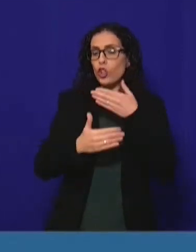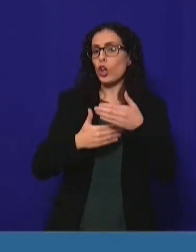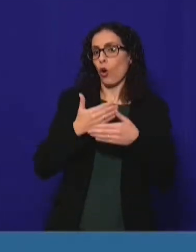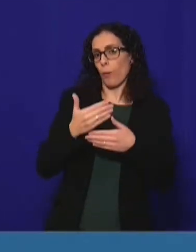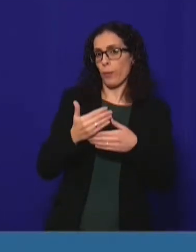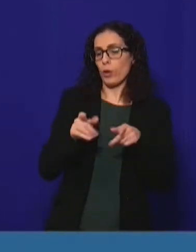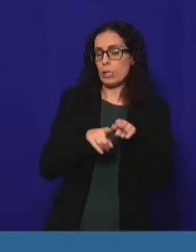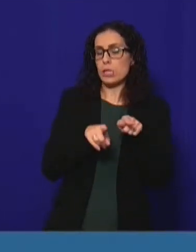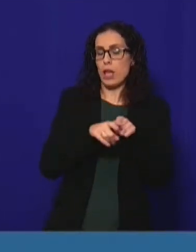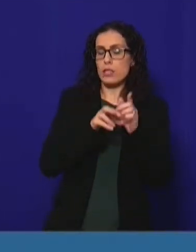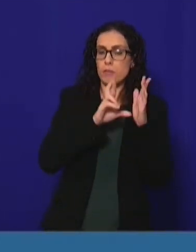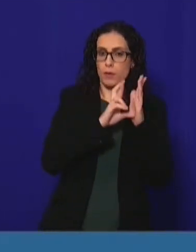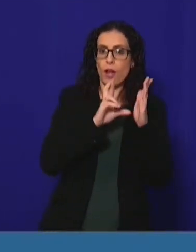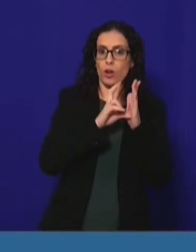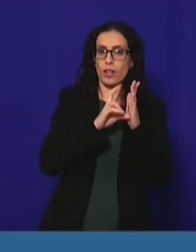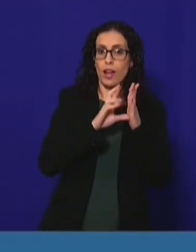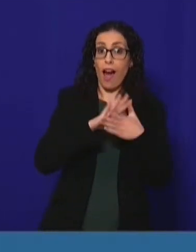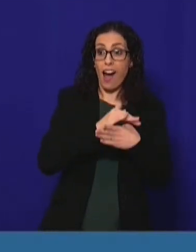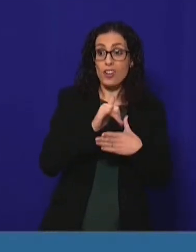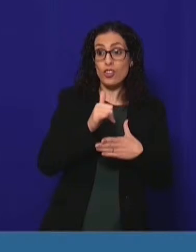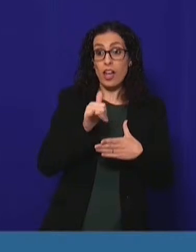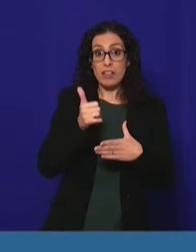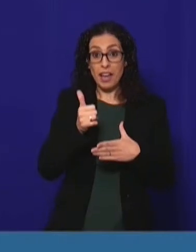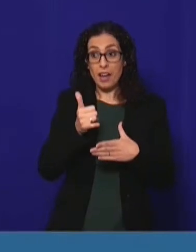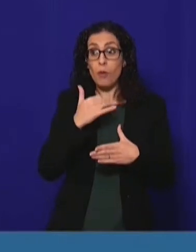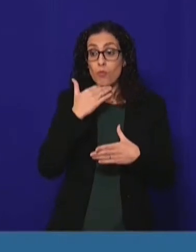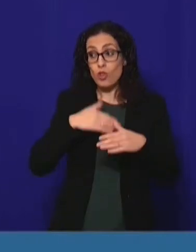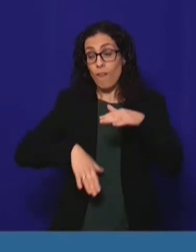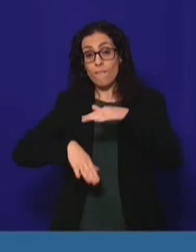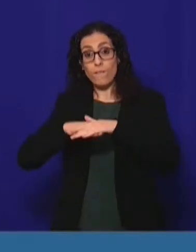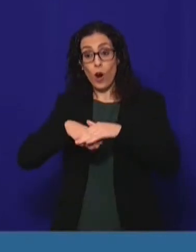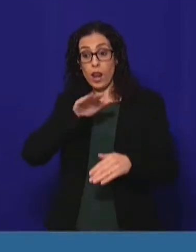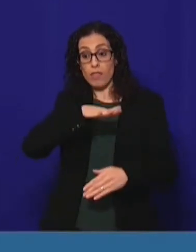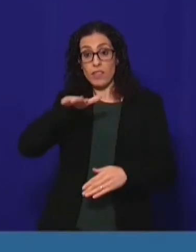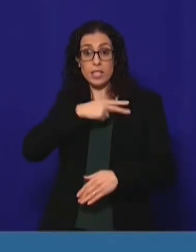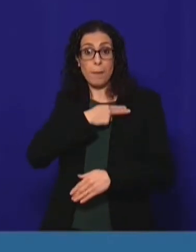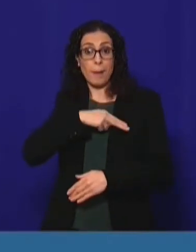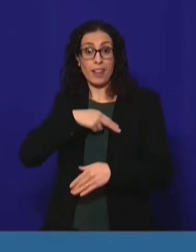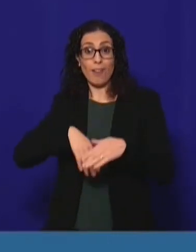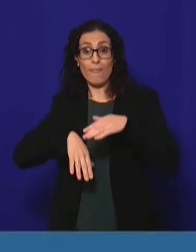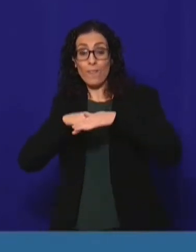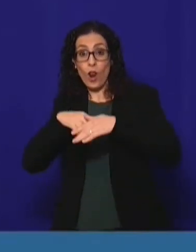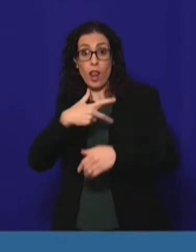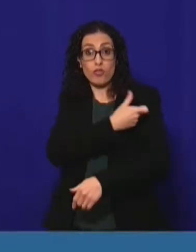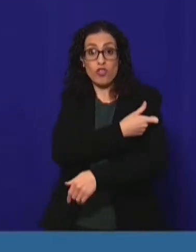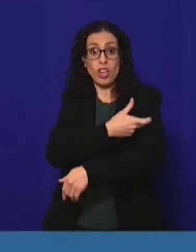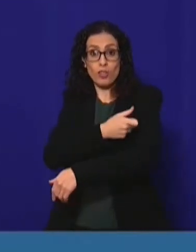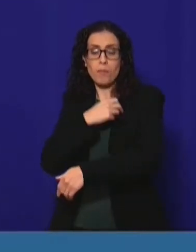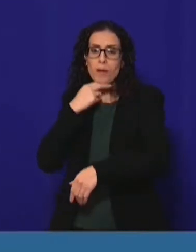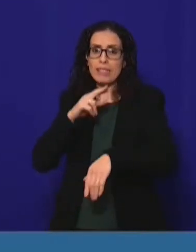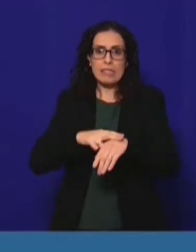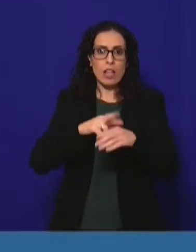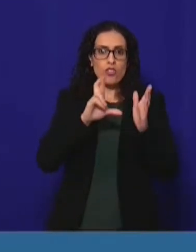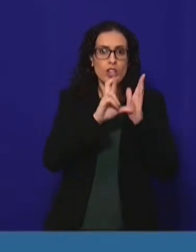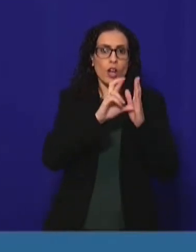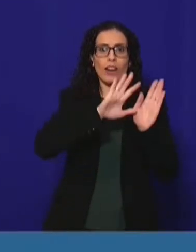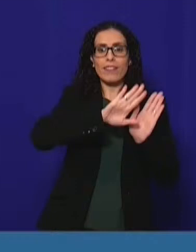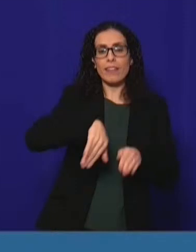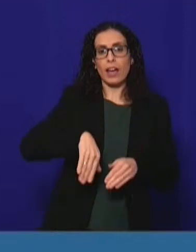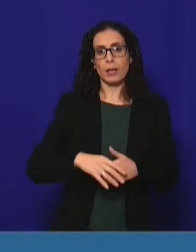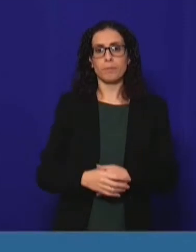aħna sakemm ikollna l-popolazzjoni li hija mlaqma nkun nistgħu nibqgħu nipproteġu mill-COVID.